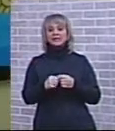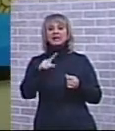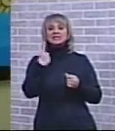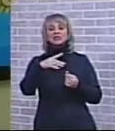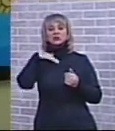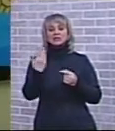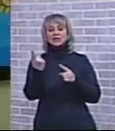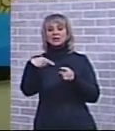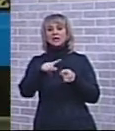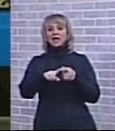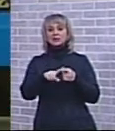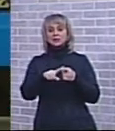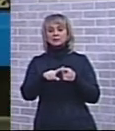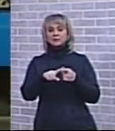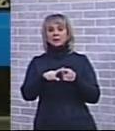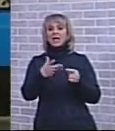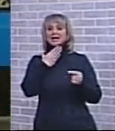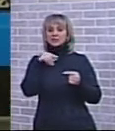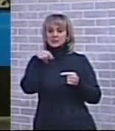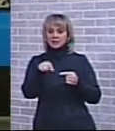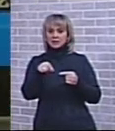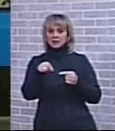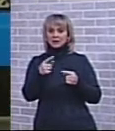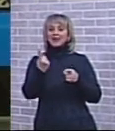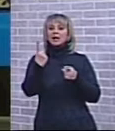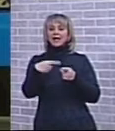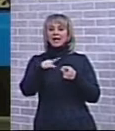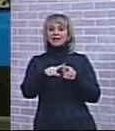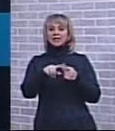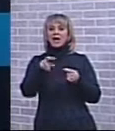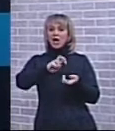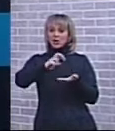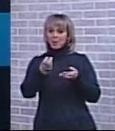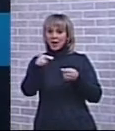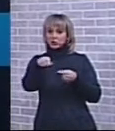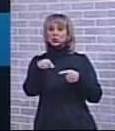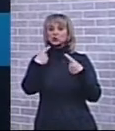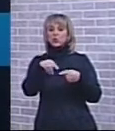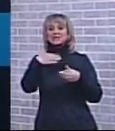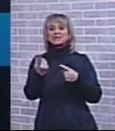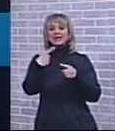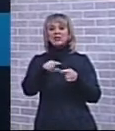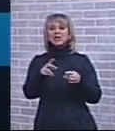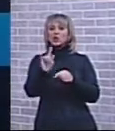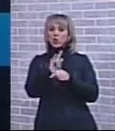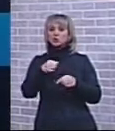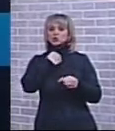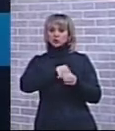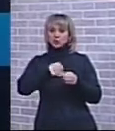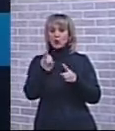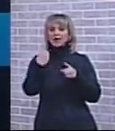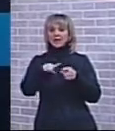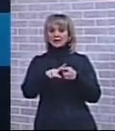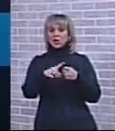одной стороны, это красота, это акробатика. С другой стороны, это ложь, это зло,